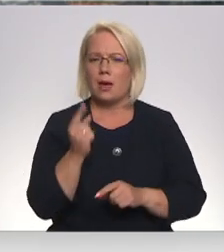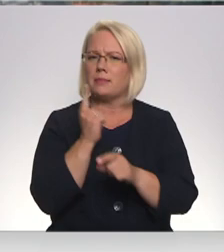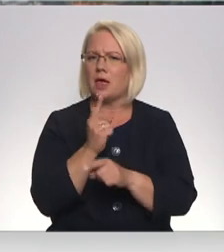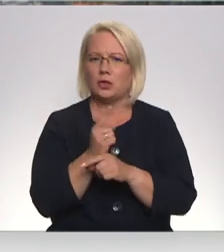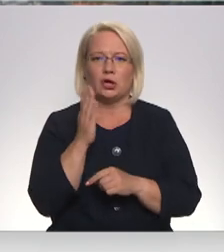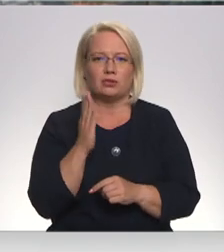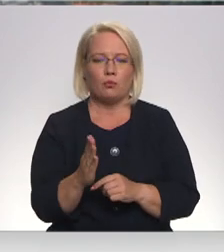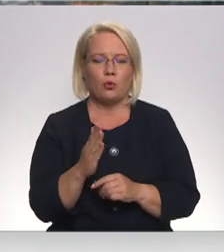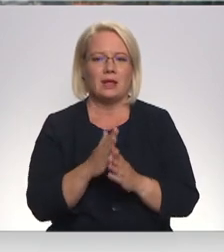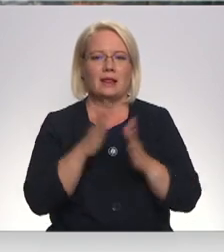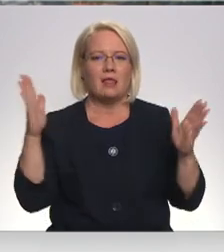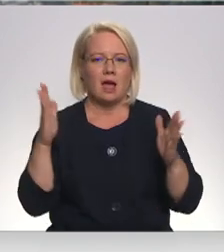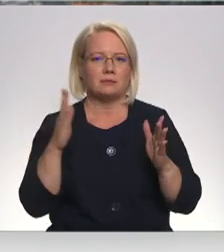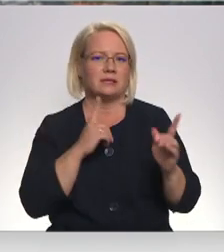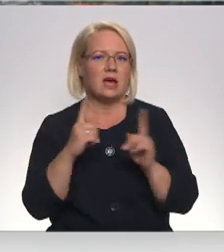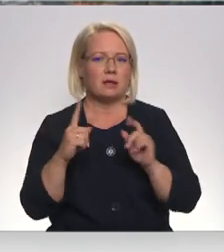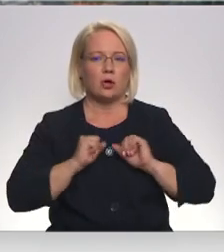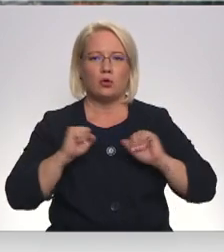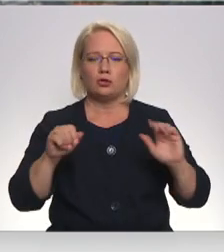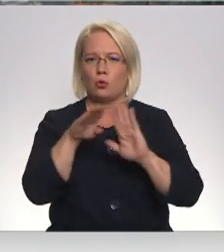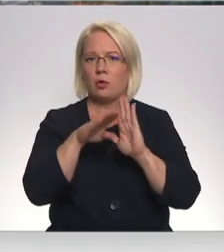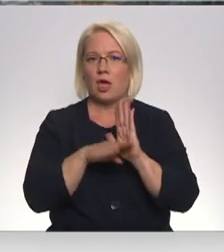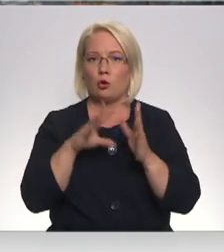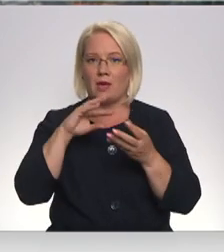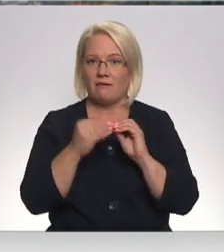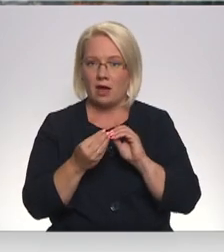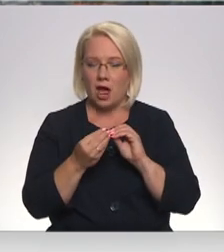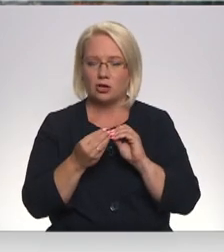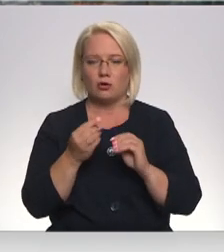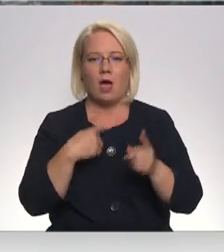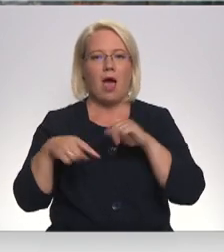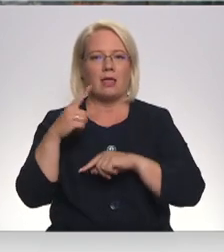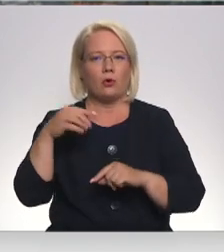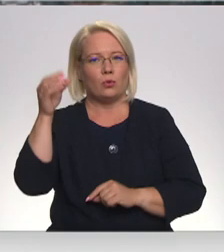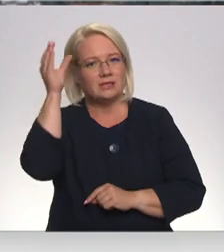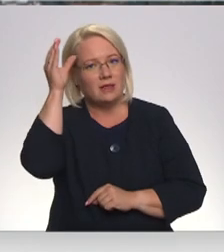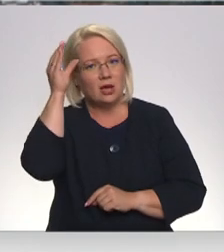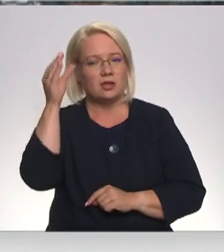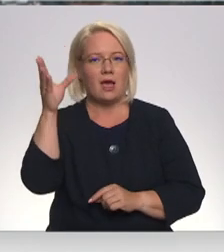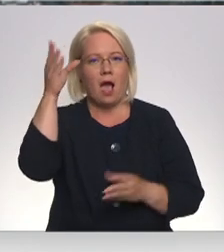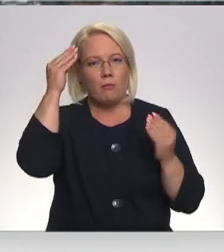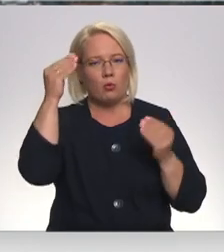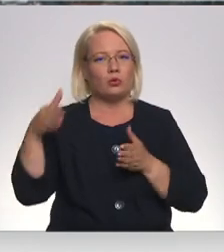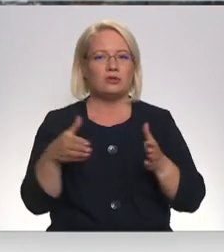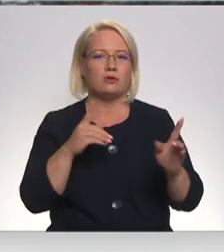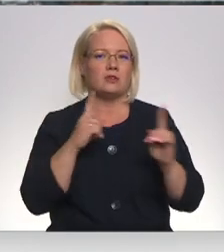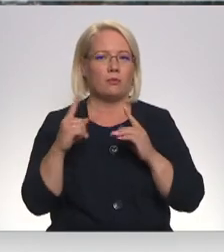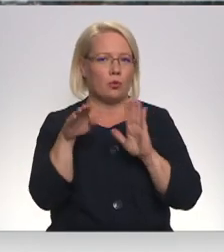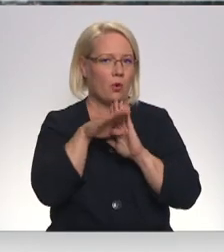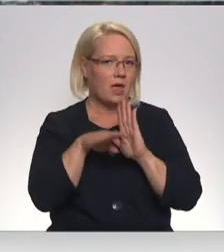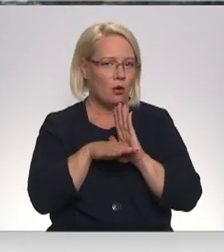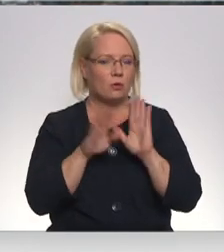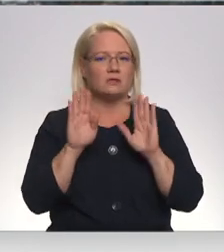būt lielāks par satiksmes drošības noteikumu ievērošanu. Atsvaidzināt zināšanas vai apgūt ceļu satiksmes noteikumus var arī